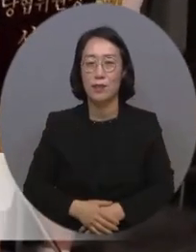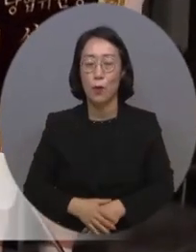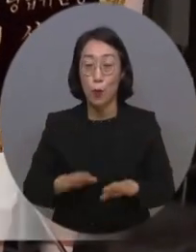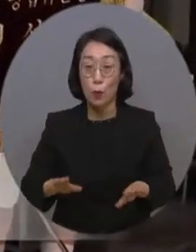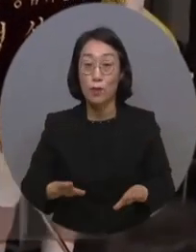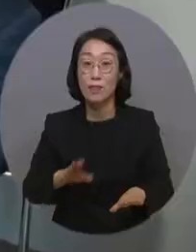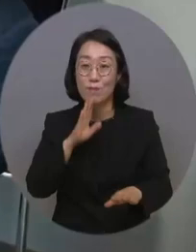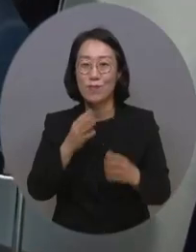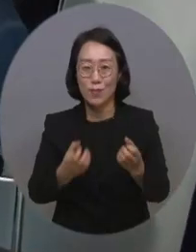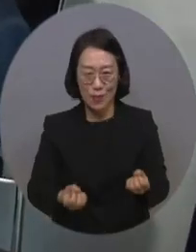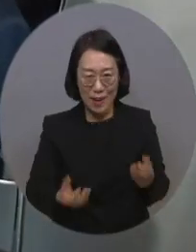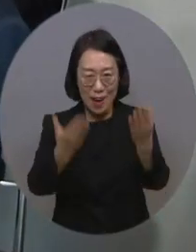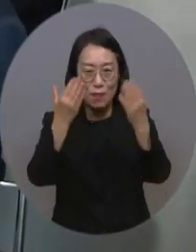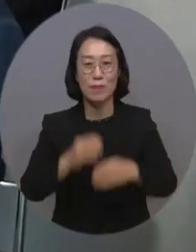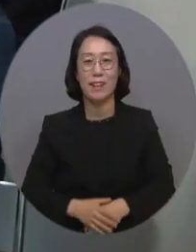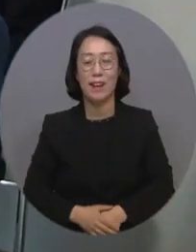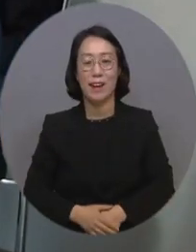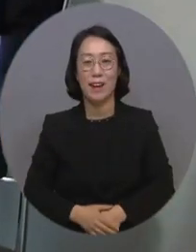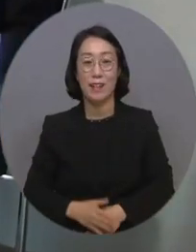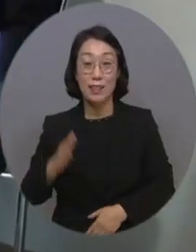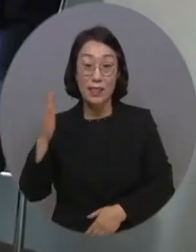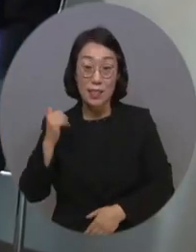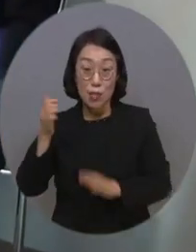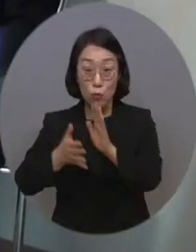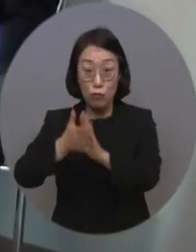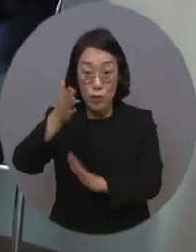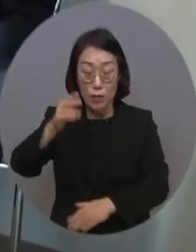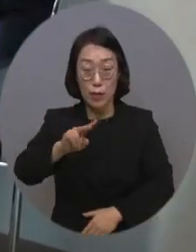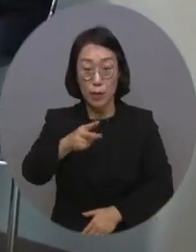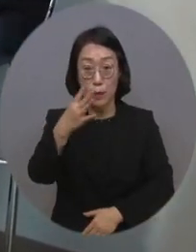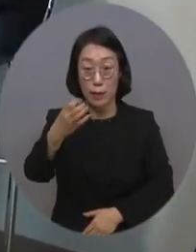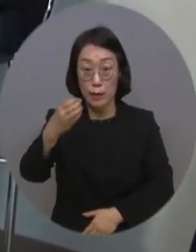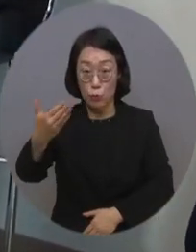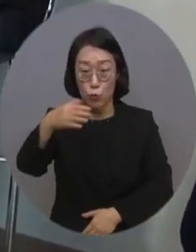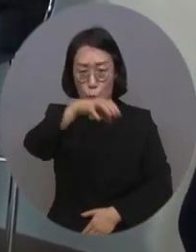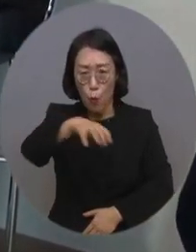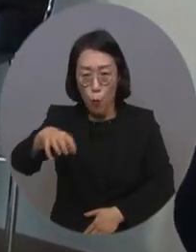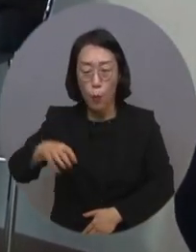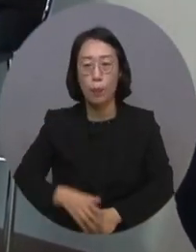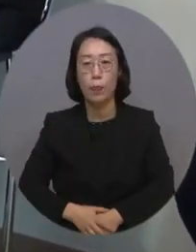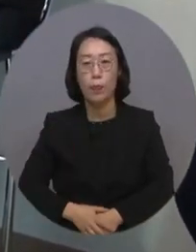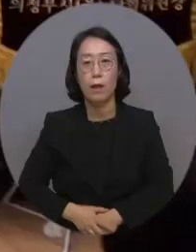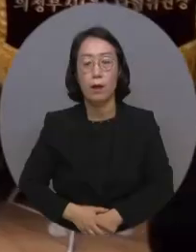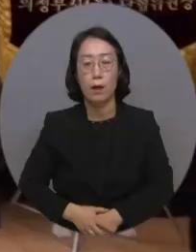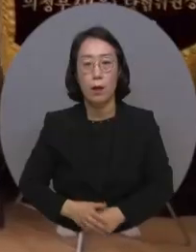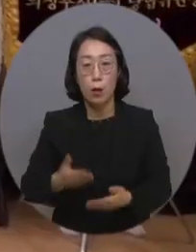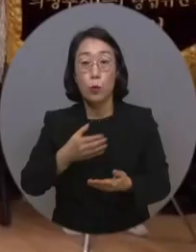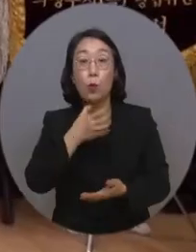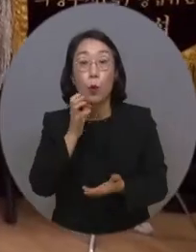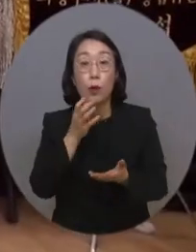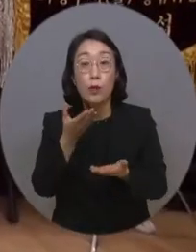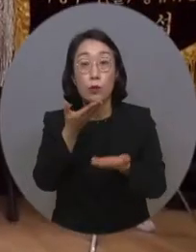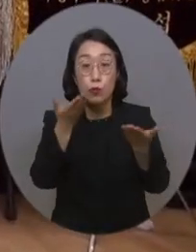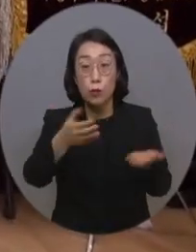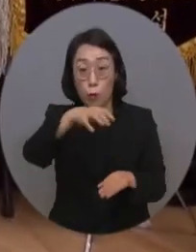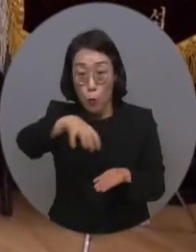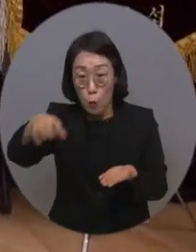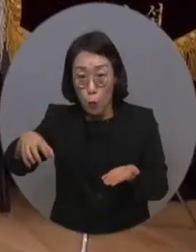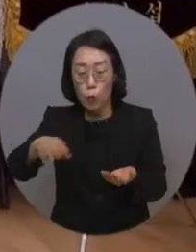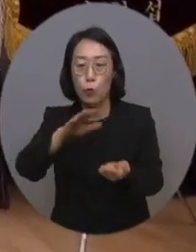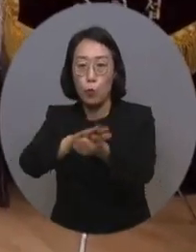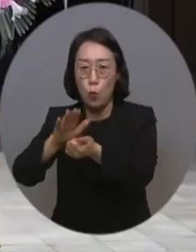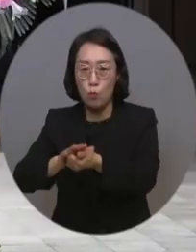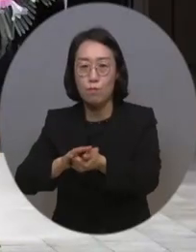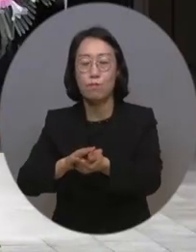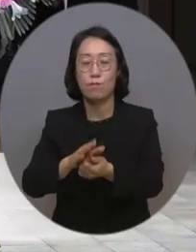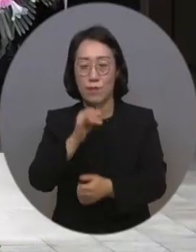한번 축하드립니다. 의정부시는 249개의 경로당이 마을 곳곳에 자리하고 있어 어르신들의 여가 생활을 지원하고